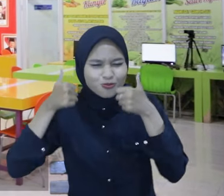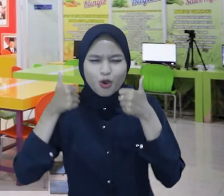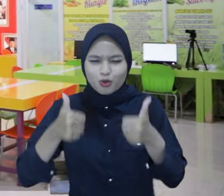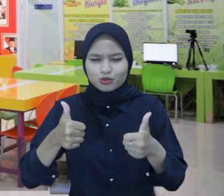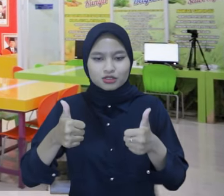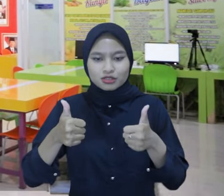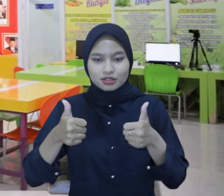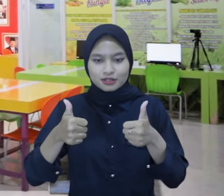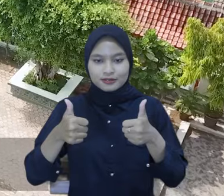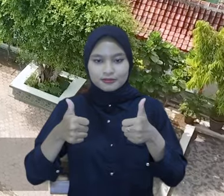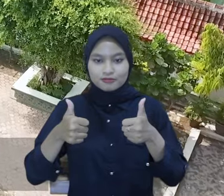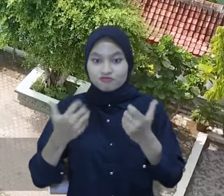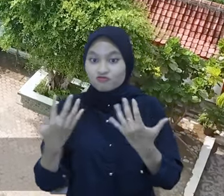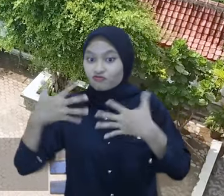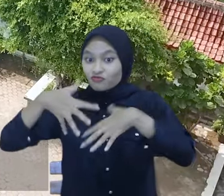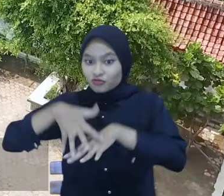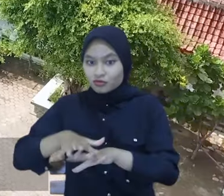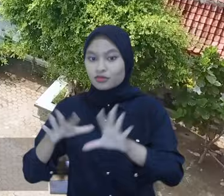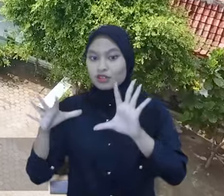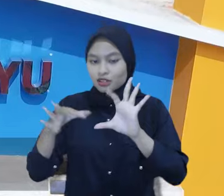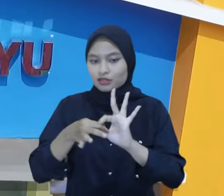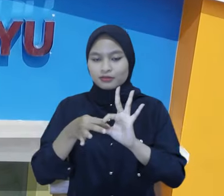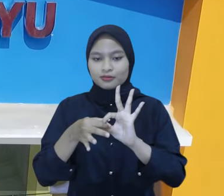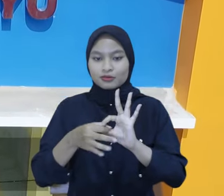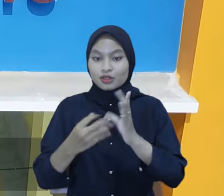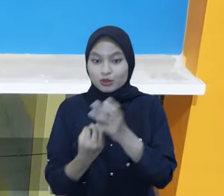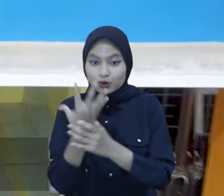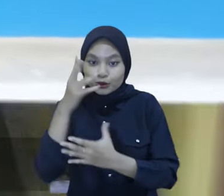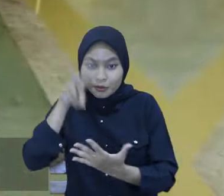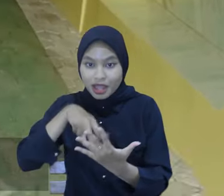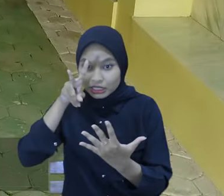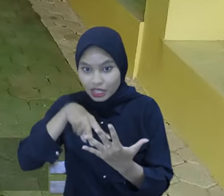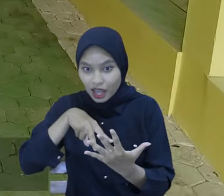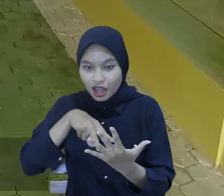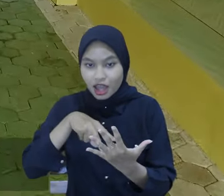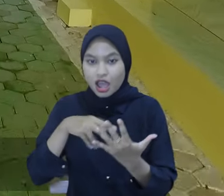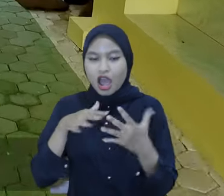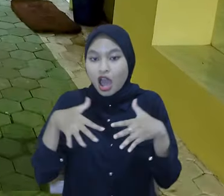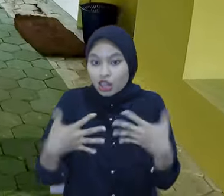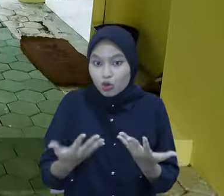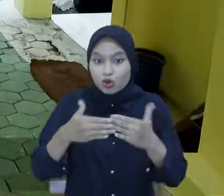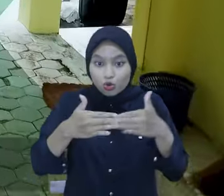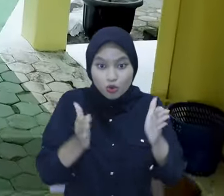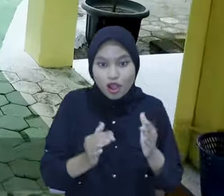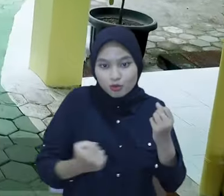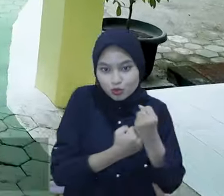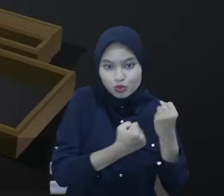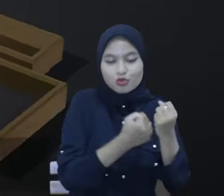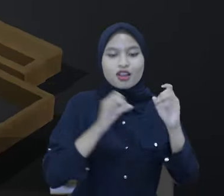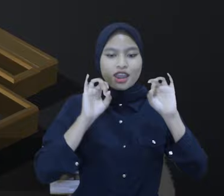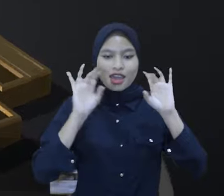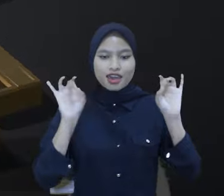strategis dan terintegrasi dengan oase-oase baca maupun ruang pendukung